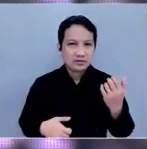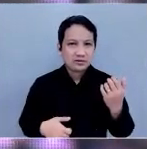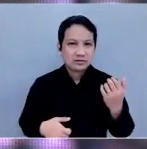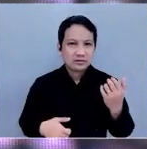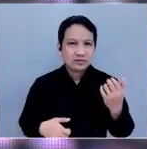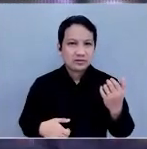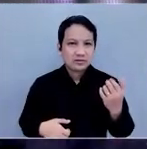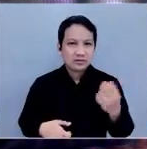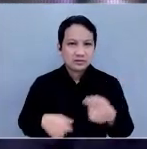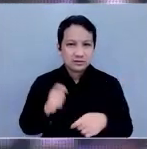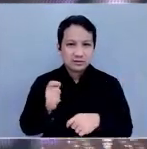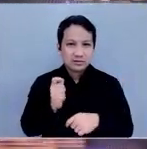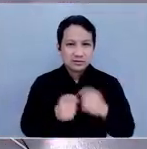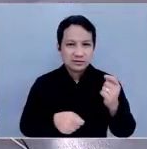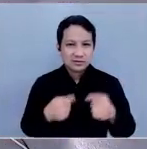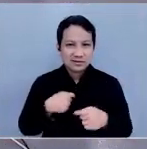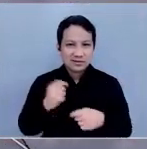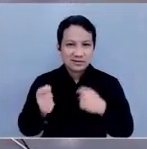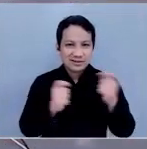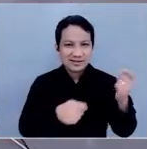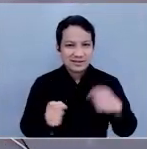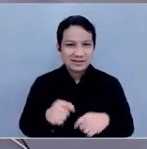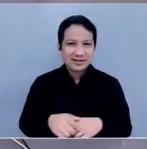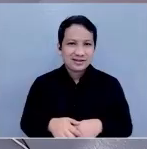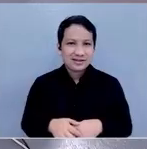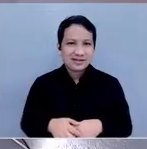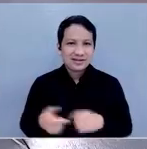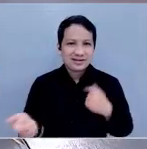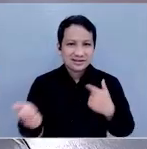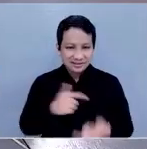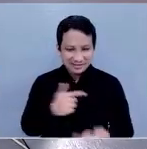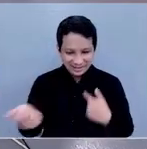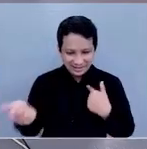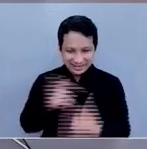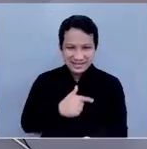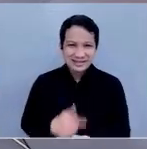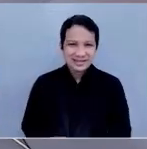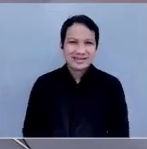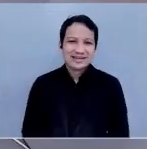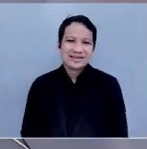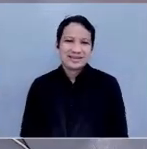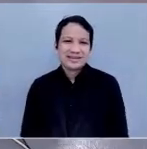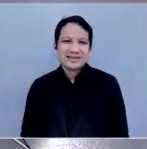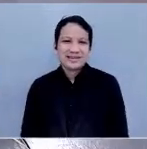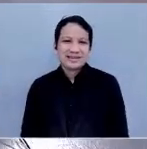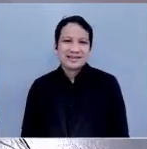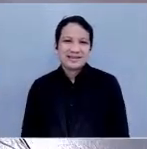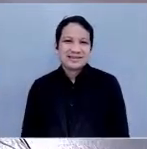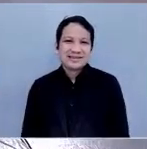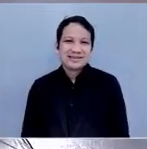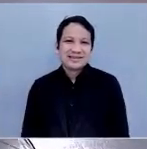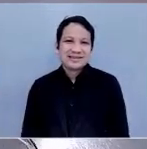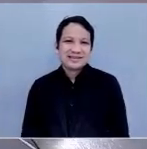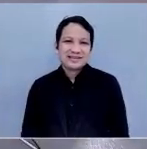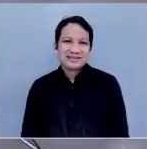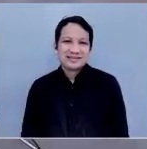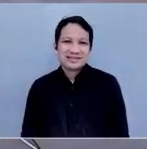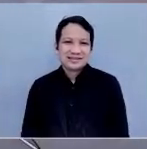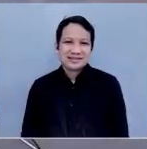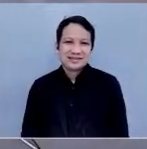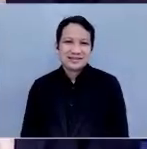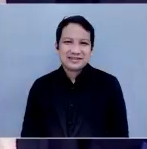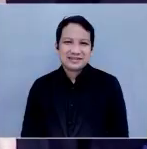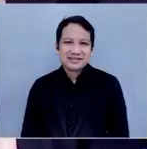talaga. Oh! Si Adj yung nasa pwesto na to. Wow! Parang si Dave Grohl. Parang si Dave Grohl ng Nirvana, oh, di